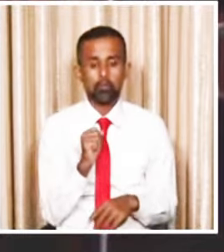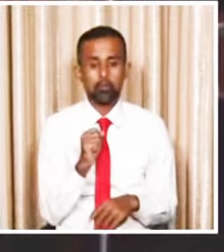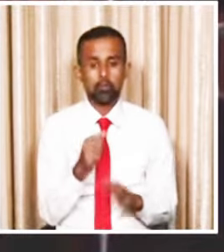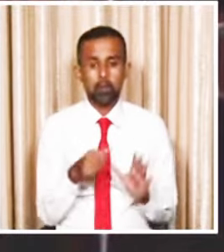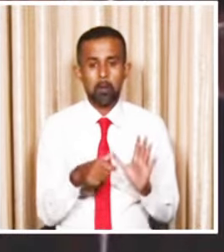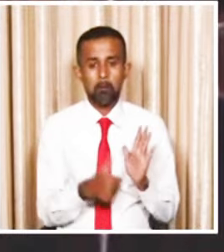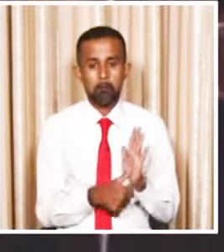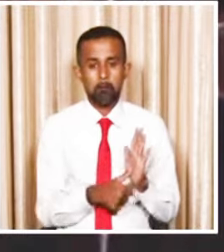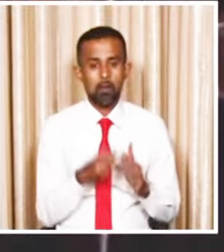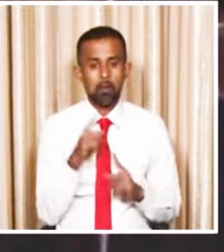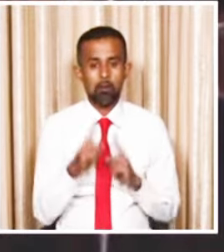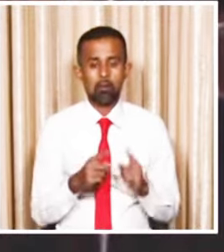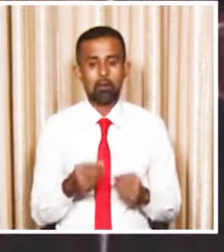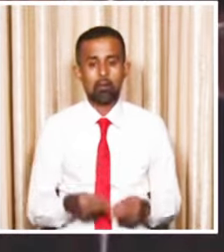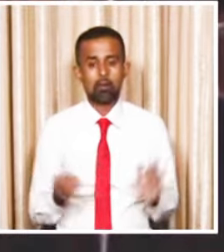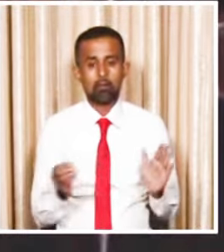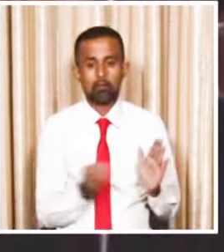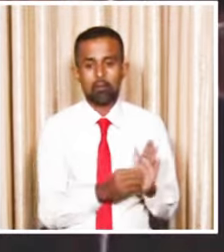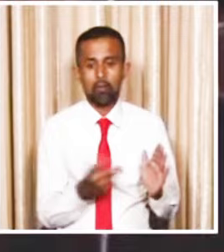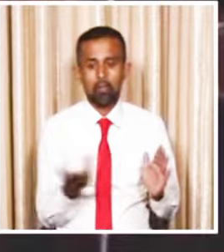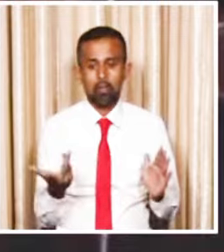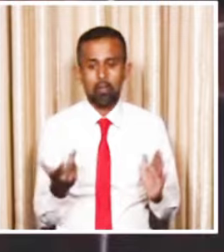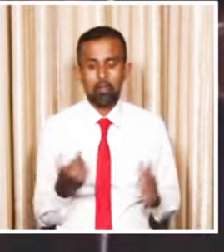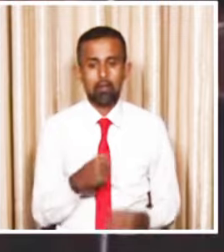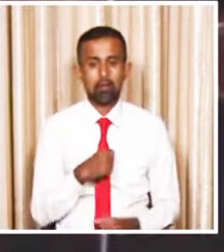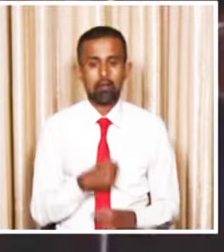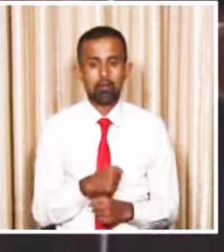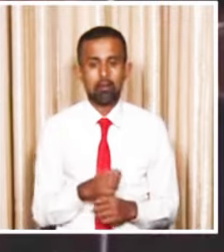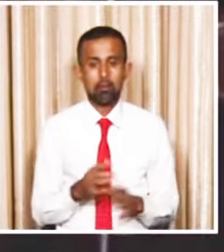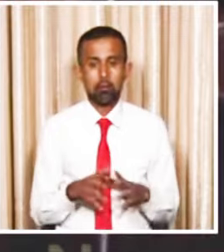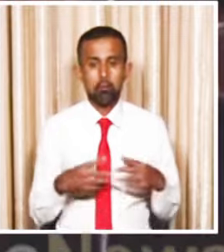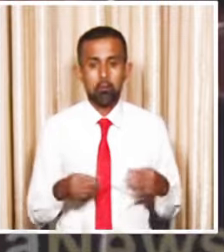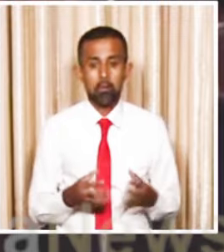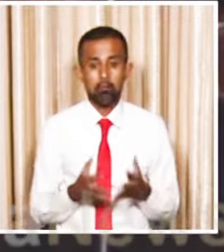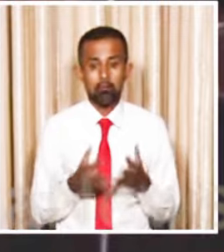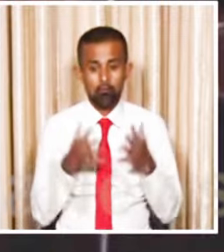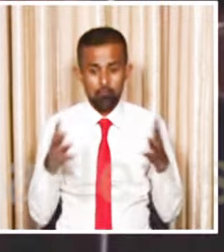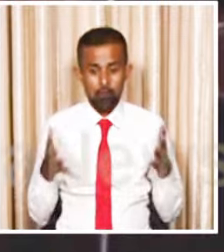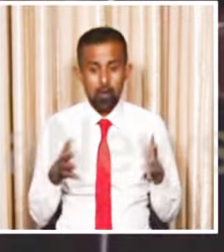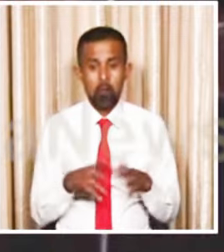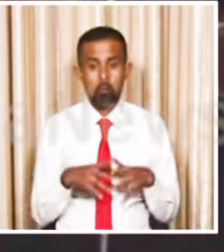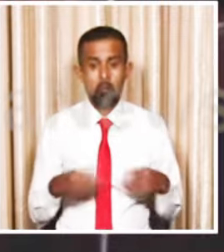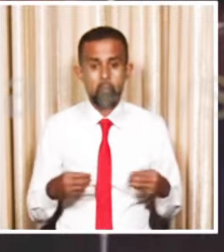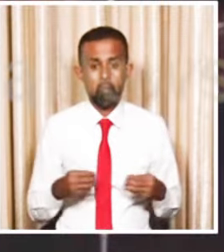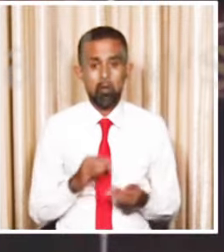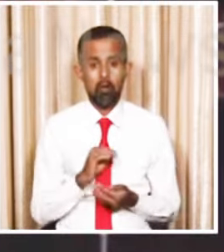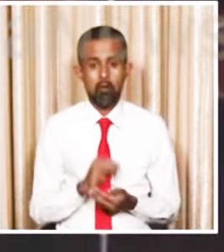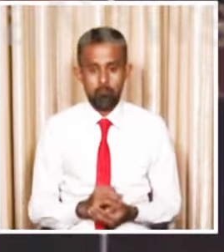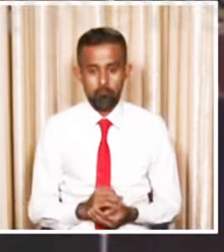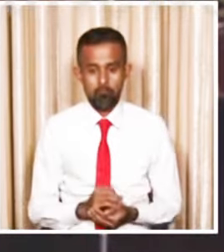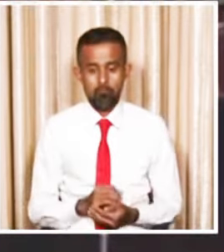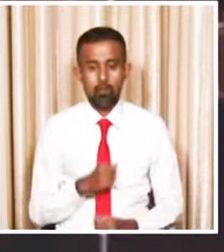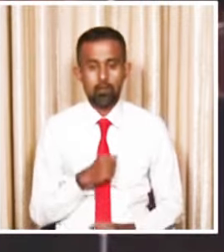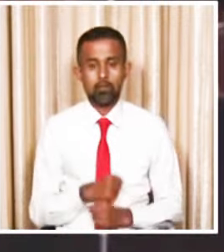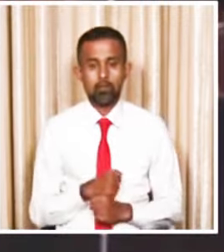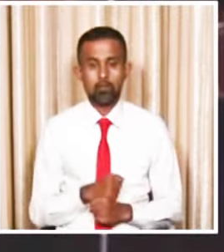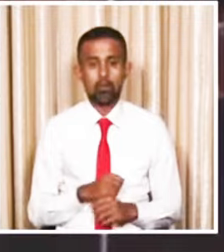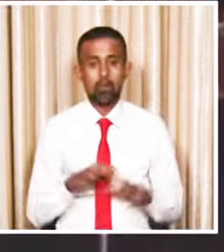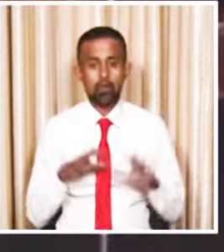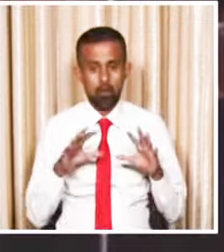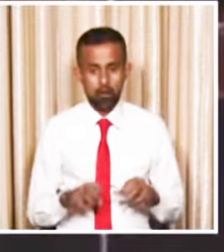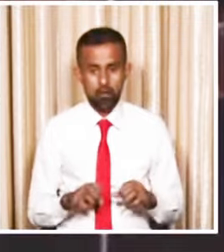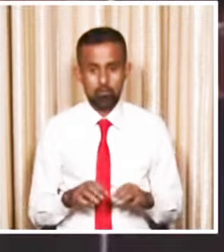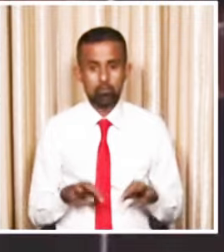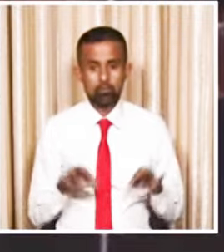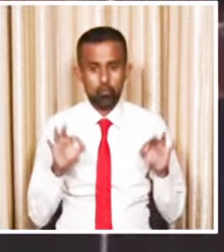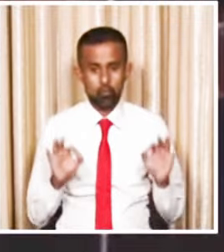పనతి సకచ్చవినినే ఇవగేమ మెరటి రాజ్య సంపత్ విశాల సంపత్ ప్రమాణ్యాక్ తిబిన మీరటి రజే సత్వ ఏవ